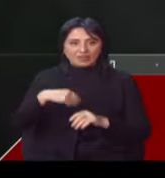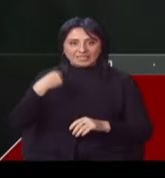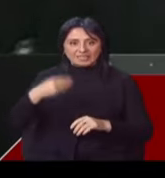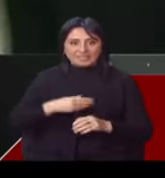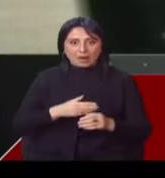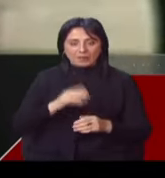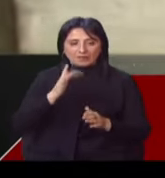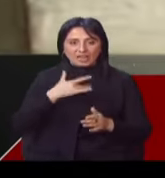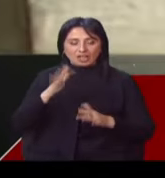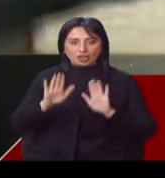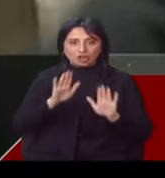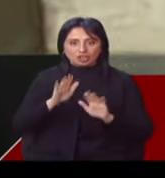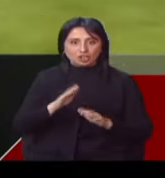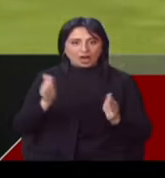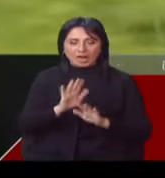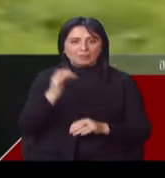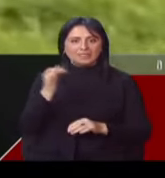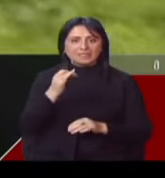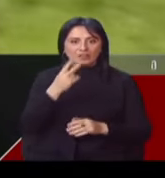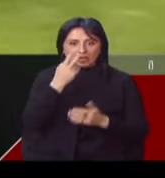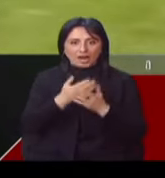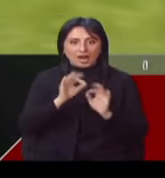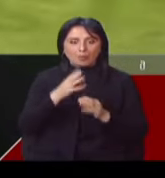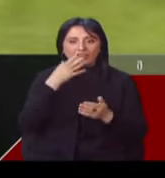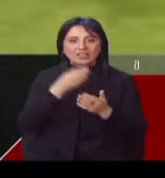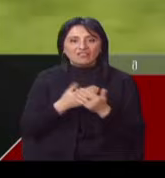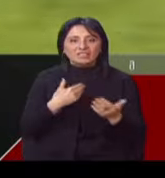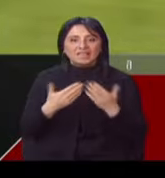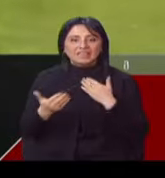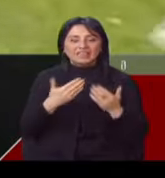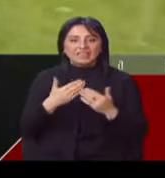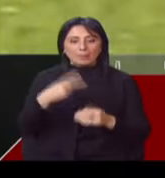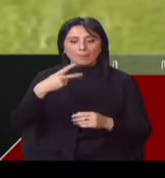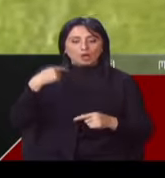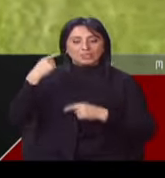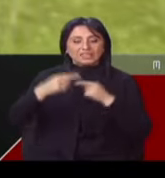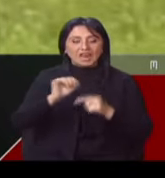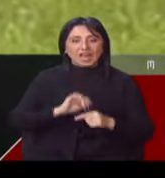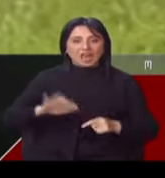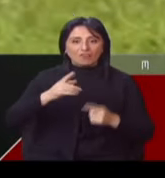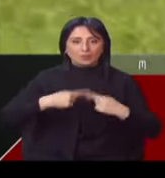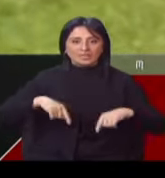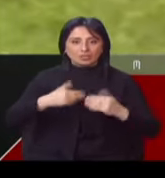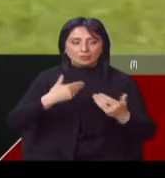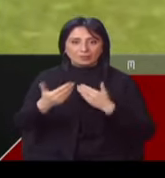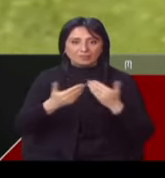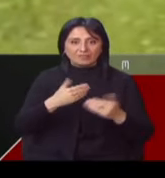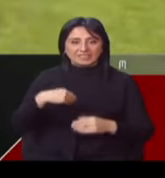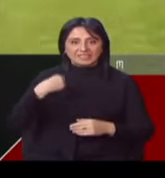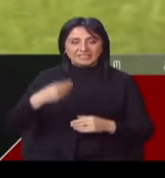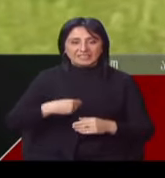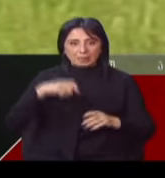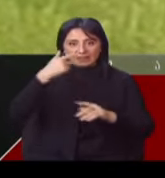საფრანგეთში მოღვაწე კინორეჟისორი არანაკლებ საინტერესოდ გამოხატავდა თავის დამოკიდებულებას 20 საუკუნის ევროპული საზოგადოების მიმართ.